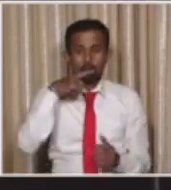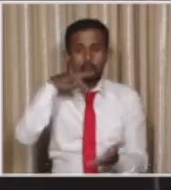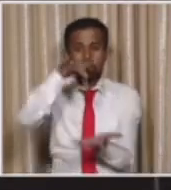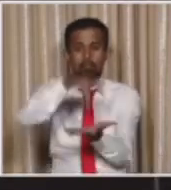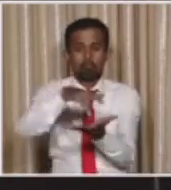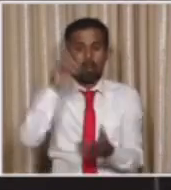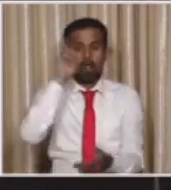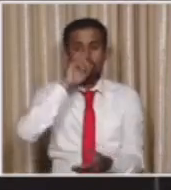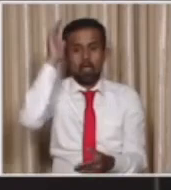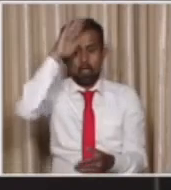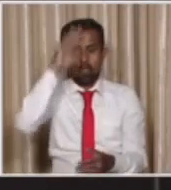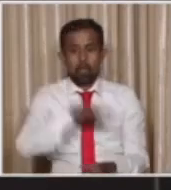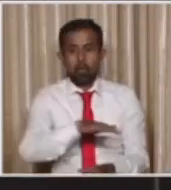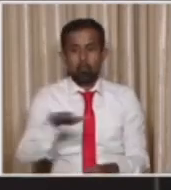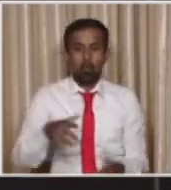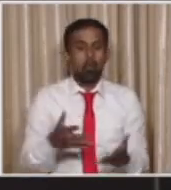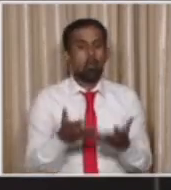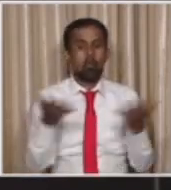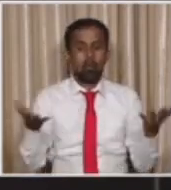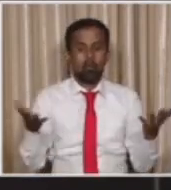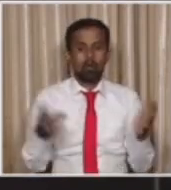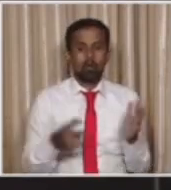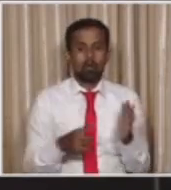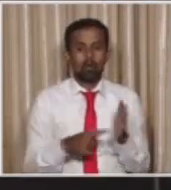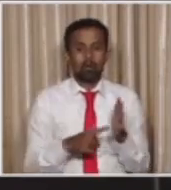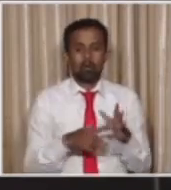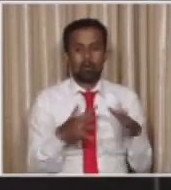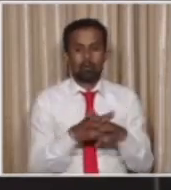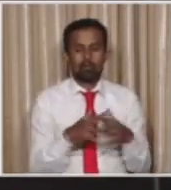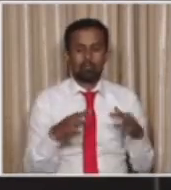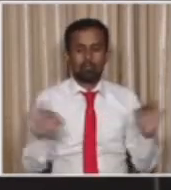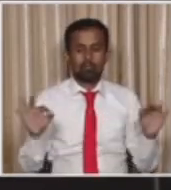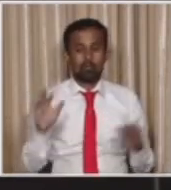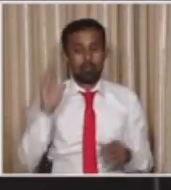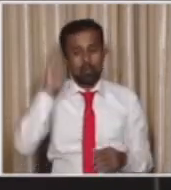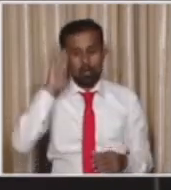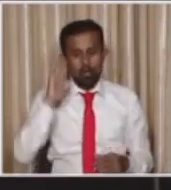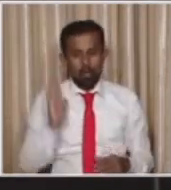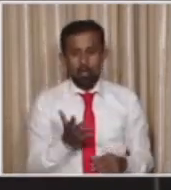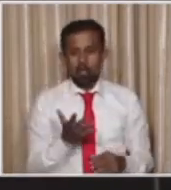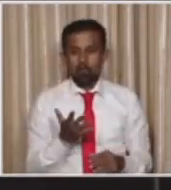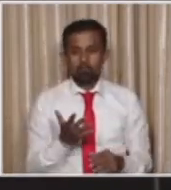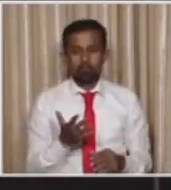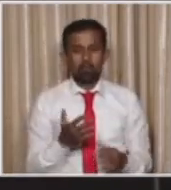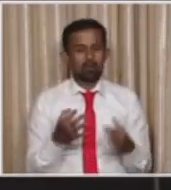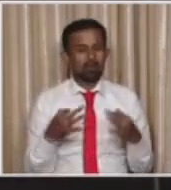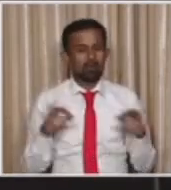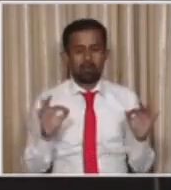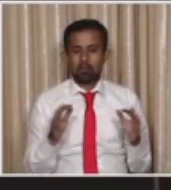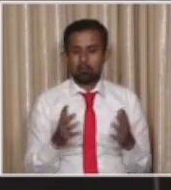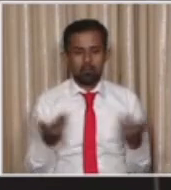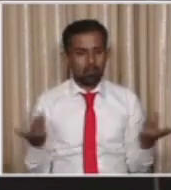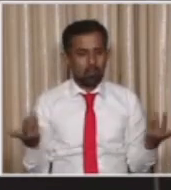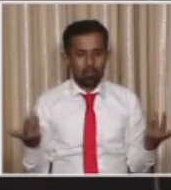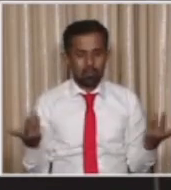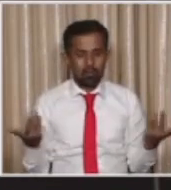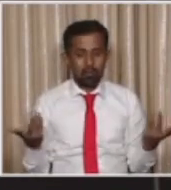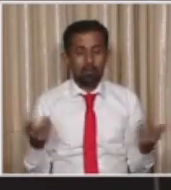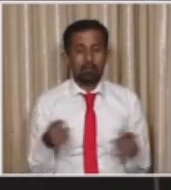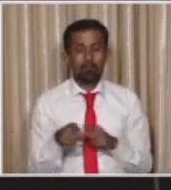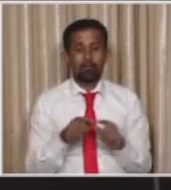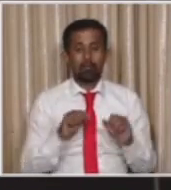ආහසේ හිටියත් පොළොවේ හිටියත් කොහේ හිටියත් නීතියෙන් ගැලවුණත් සෝභා ධර්මයේ කර්මයෙන් ගැලවෙන්න බෑ කියලා. ඉතින් ඒ කර්මය තමයි ඒ